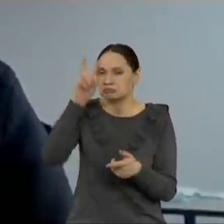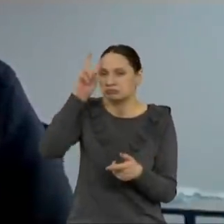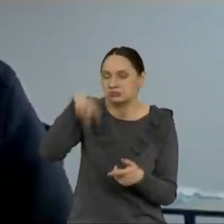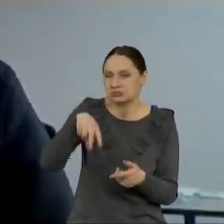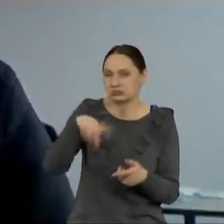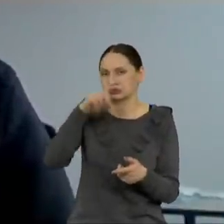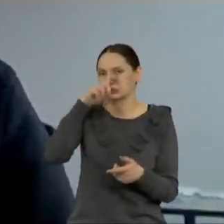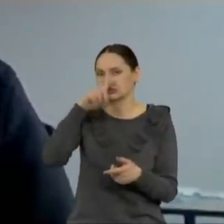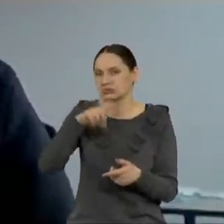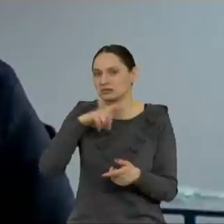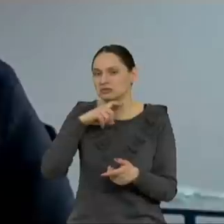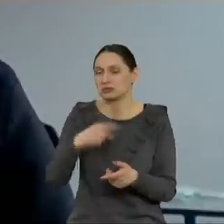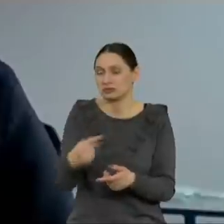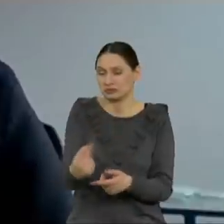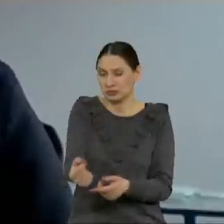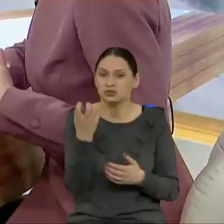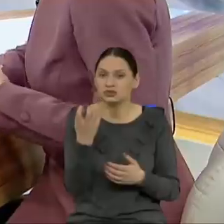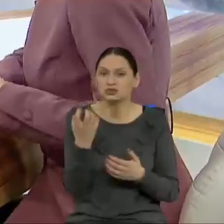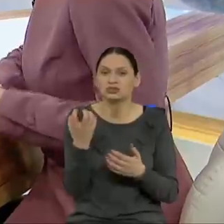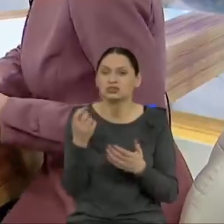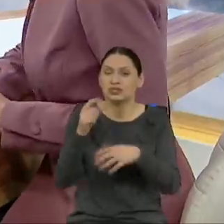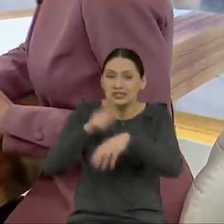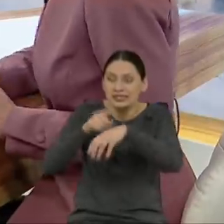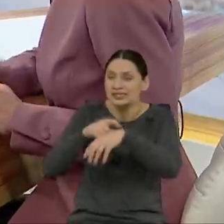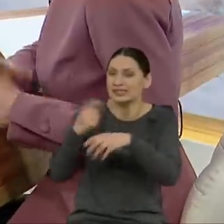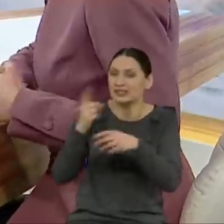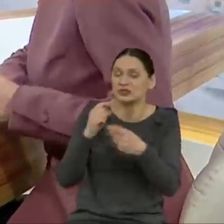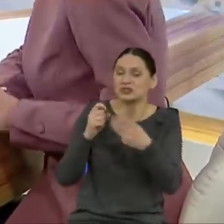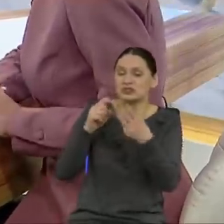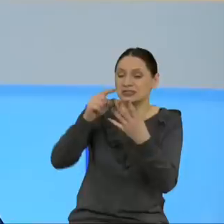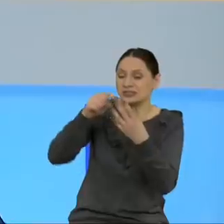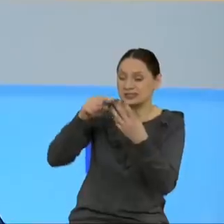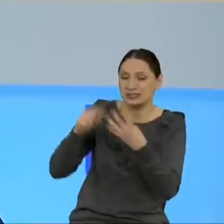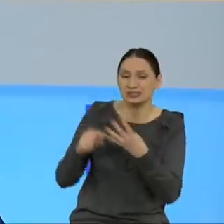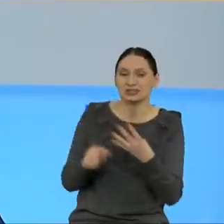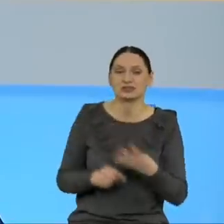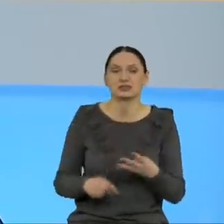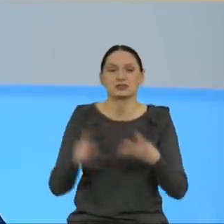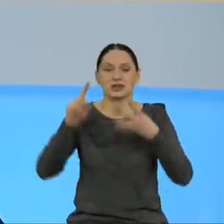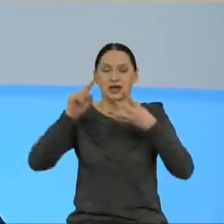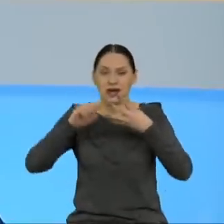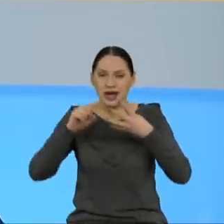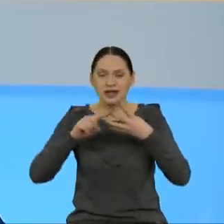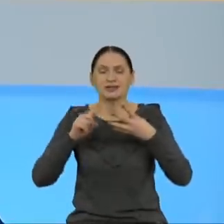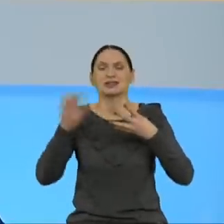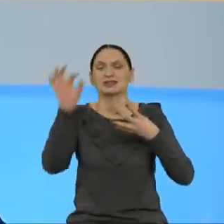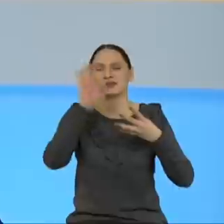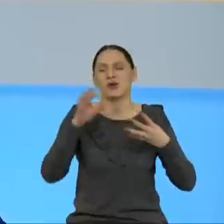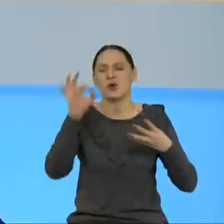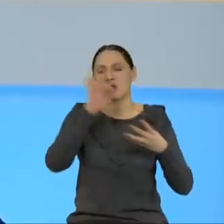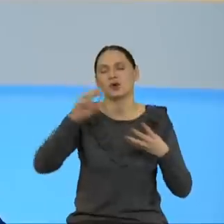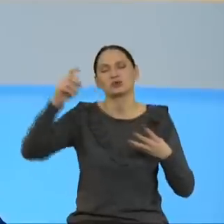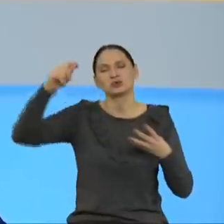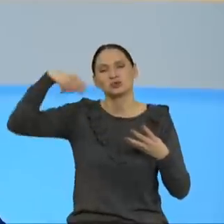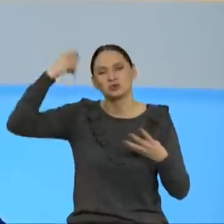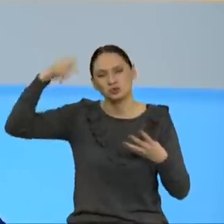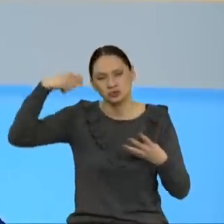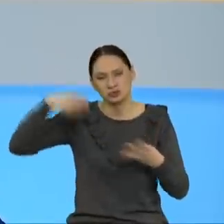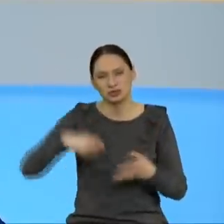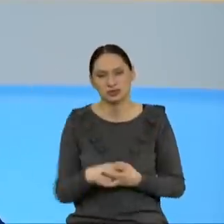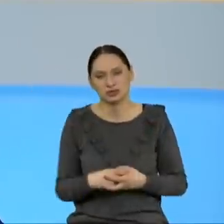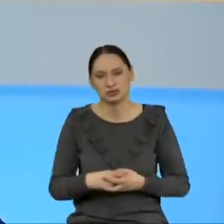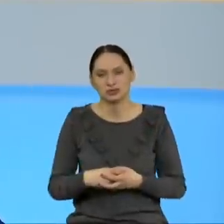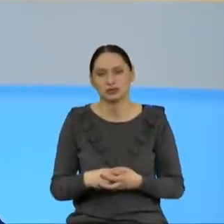tos ryškiausios problemos ir spręstami. Tai studentus. Studentai turi skirti savo, čia yra išskirtinį laiką savo,